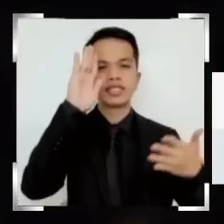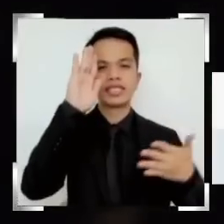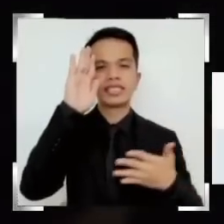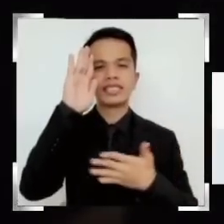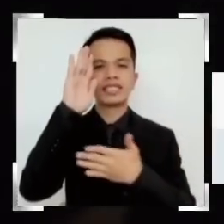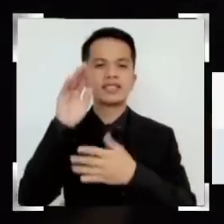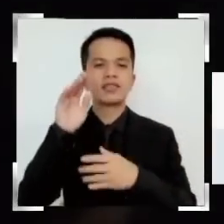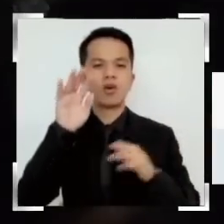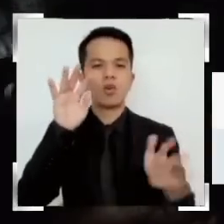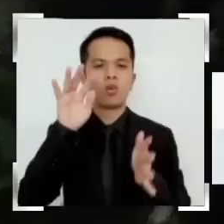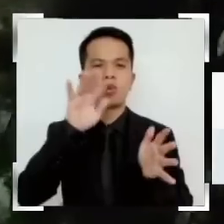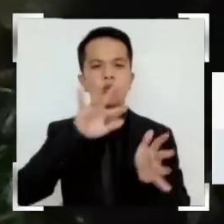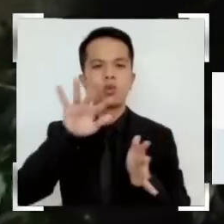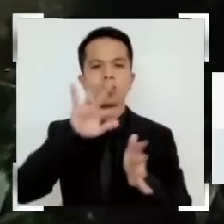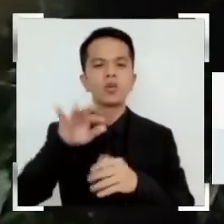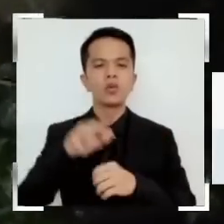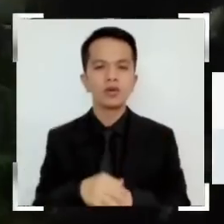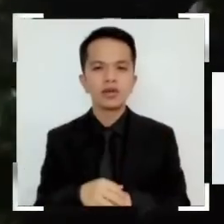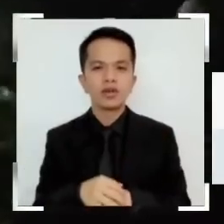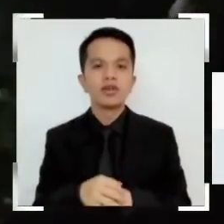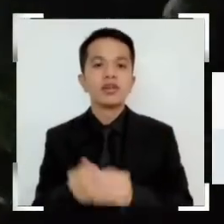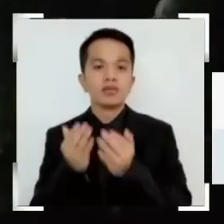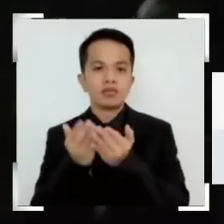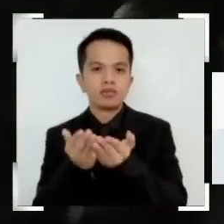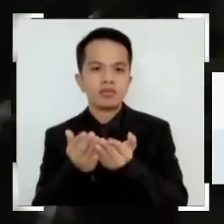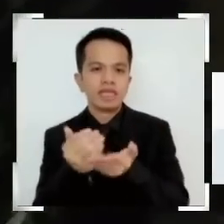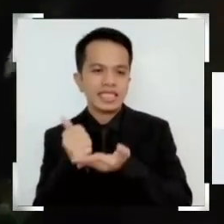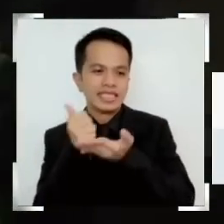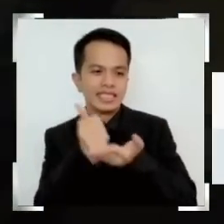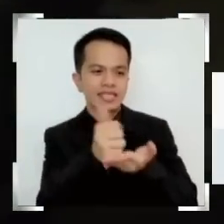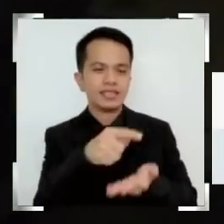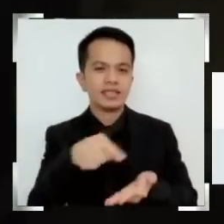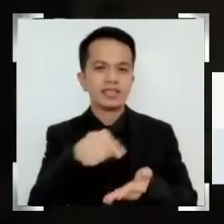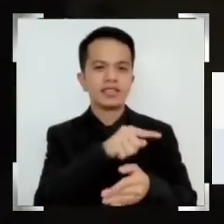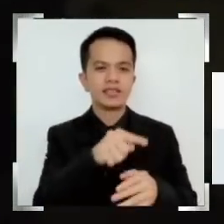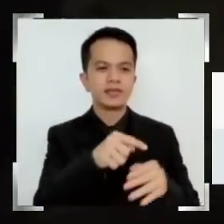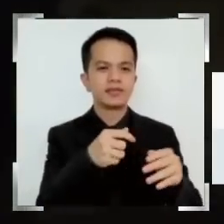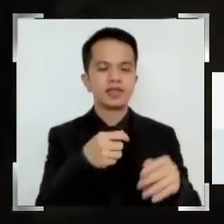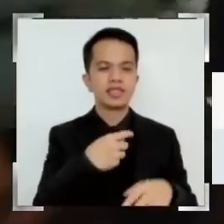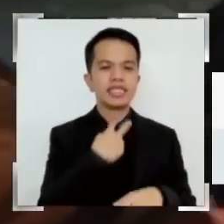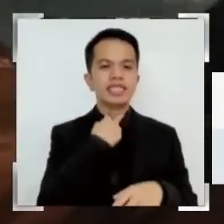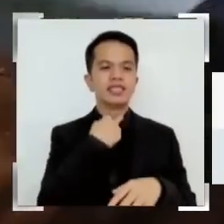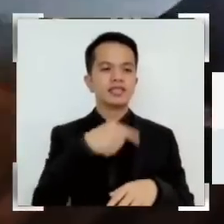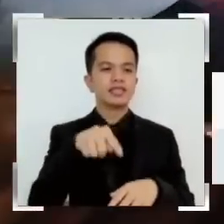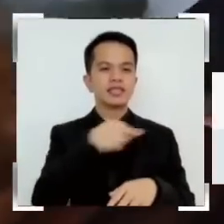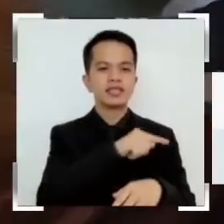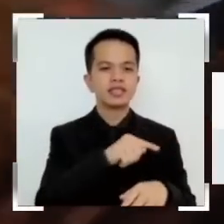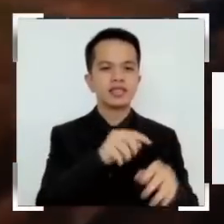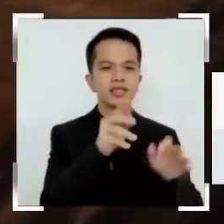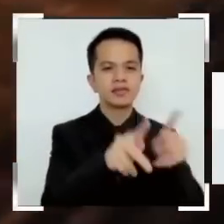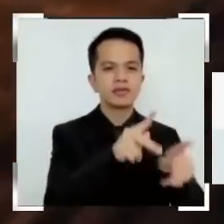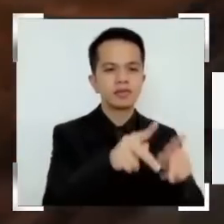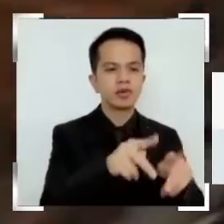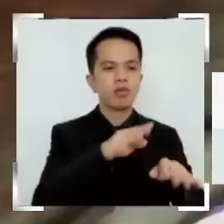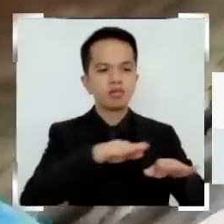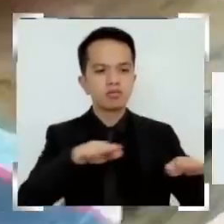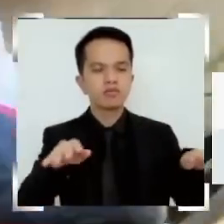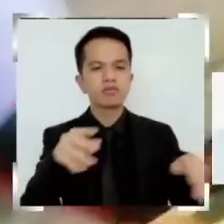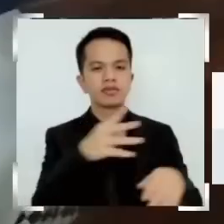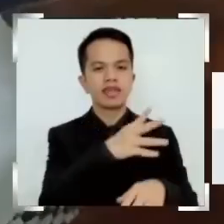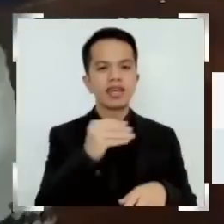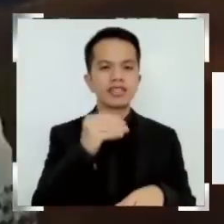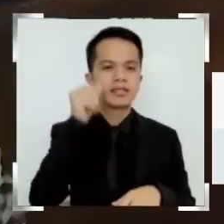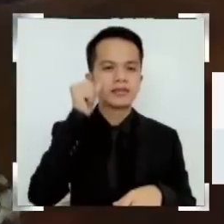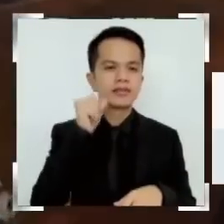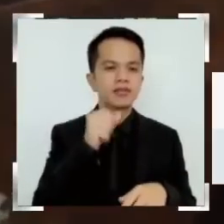para sagipi ng mga natrap na residente, kabilang ilang nakatatanda at mga bata. Pansamantala silang nanatili ngayon sa